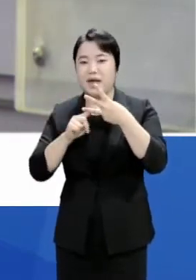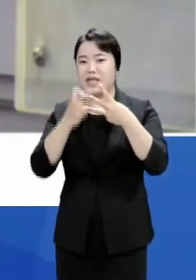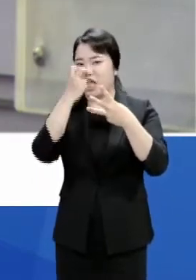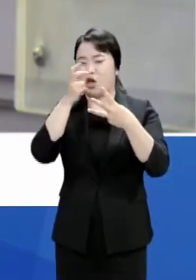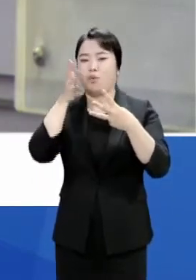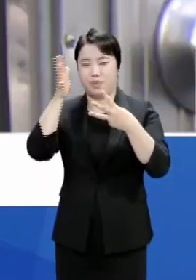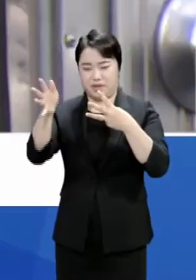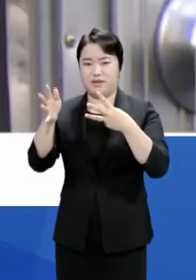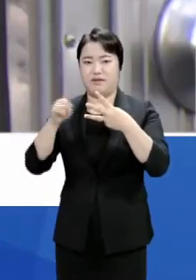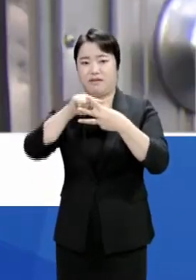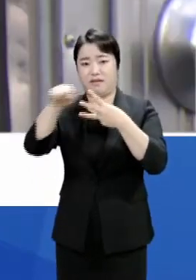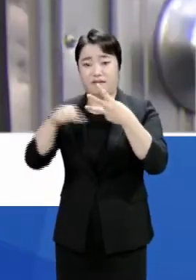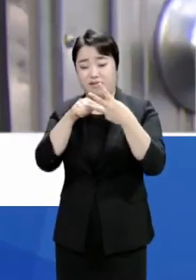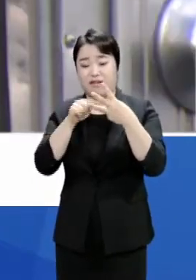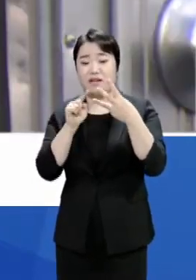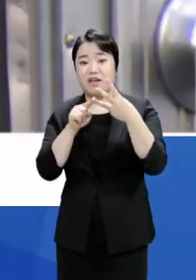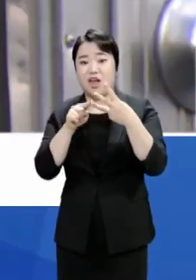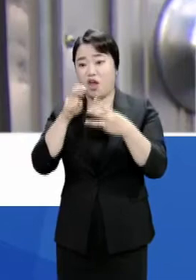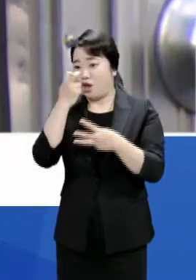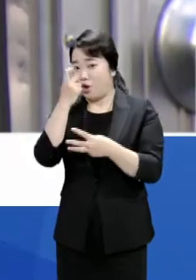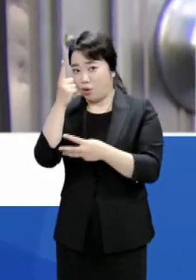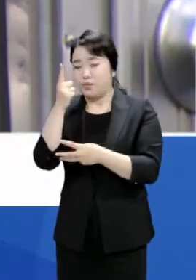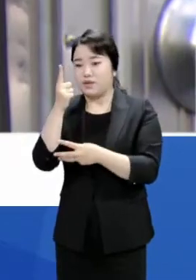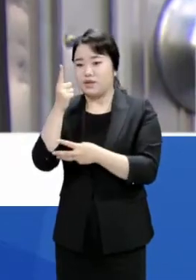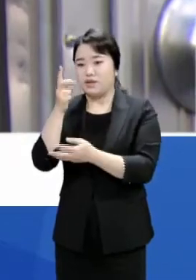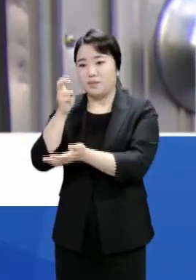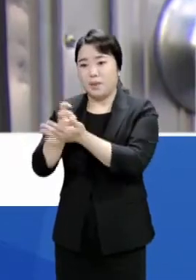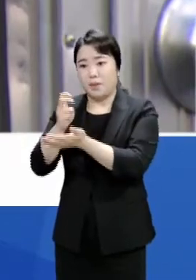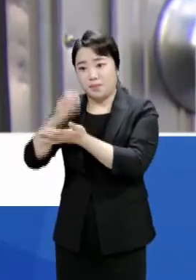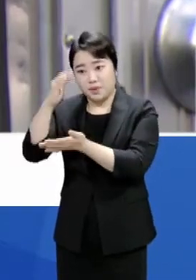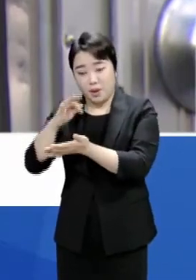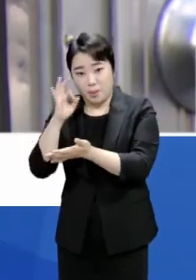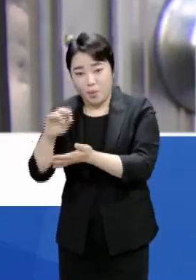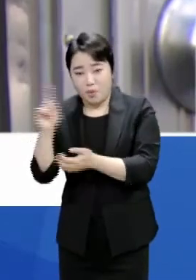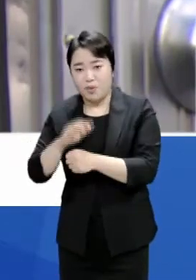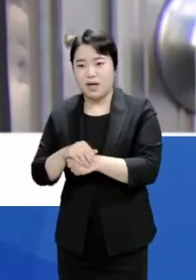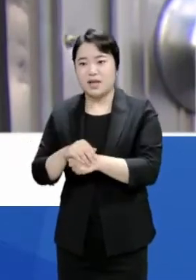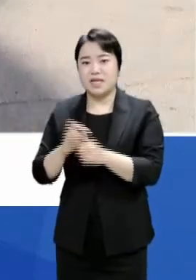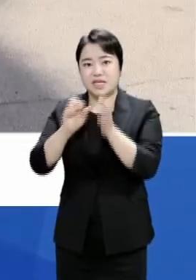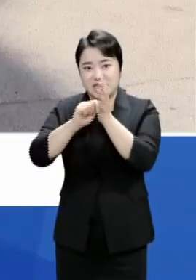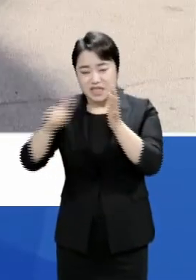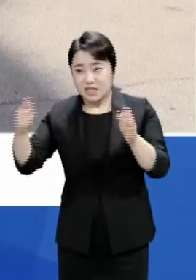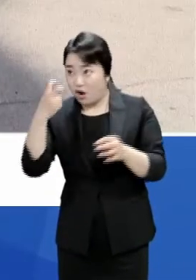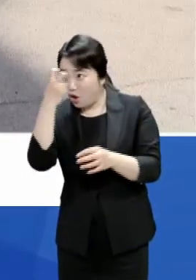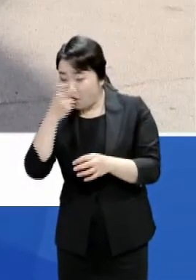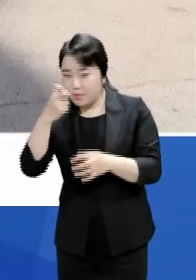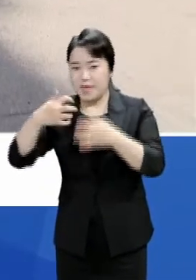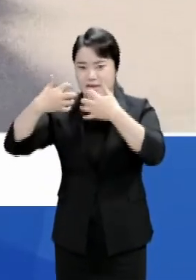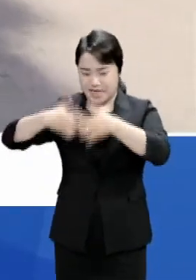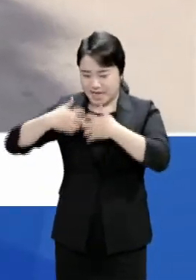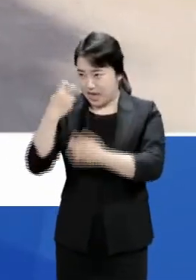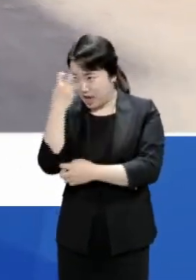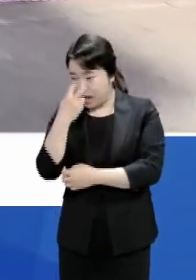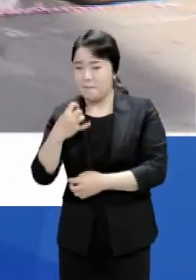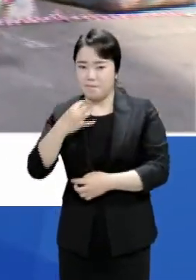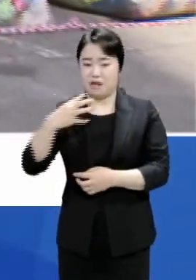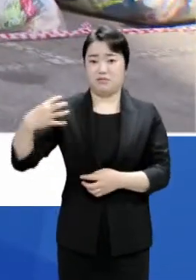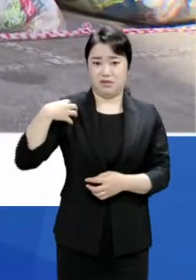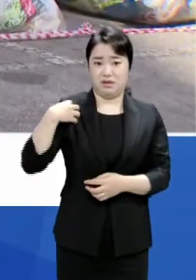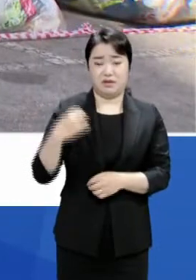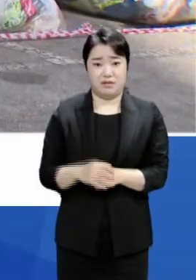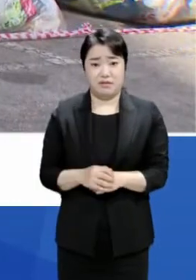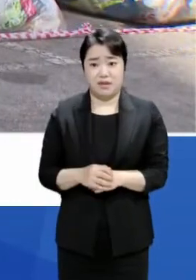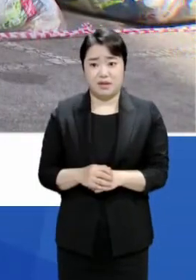경비업법입니다. 그런데 이제 이 경비업법에 따르면은 아파트 경비 노동자는 시설 경비나 기계 경비 두 가지만 하도록 되어 있습니다. 이